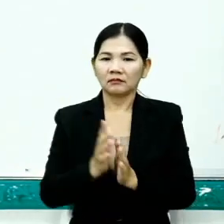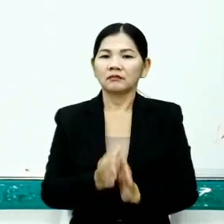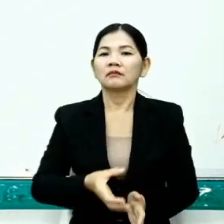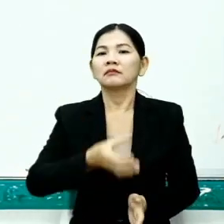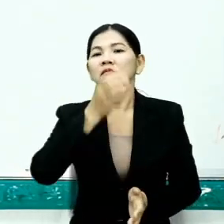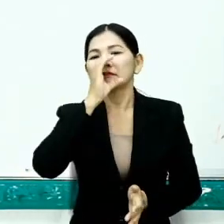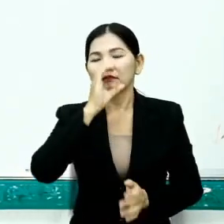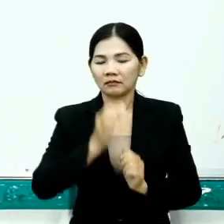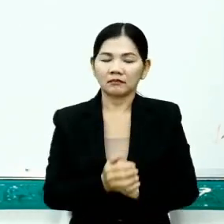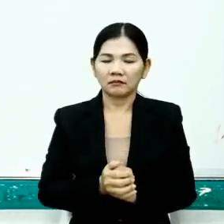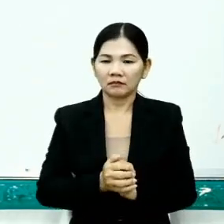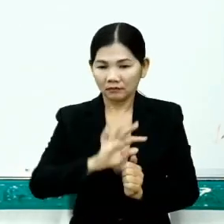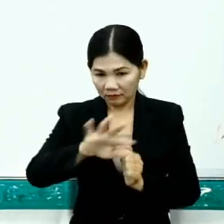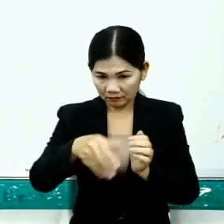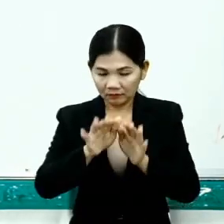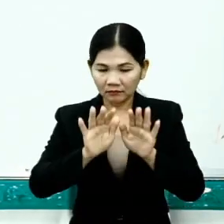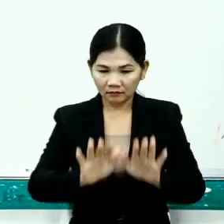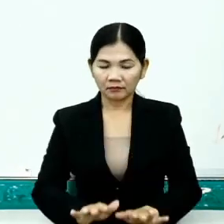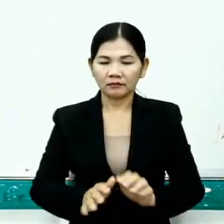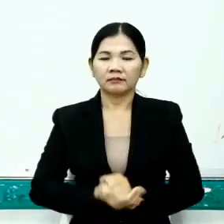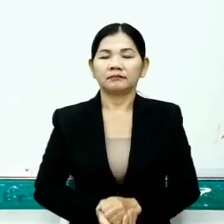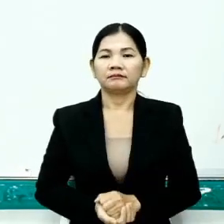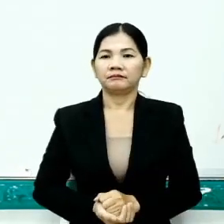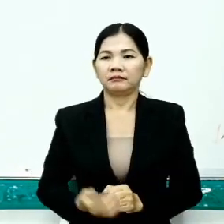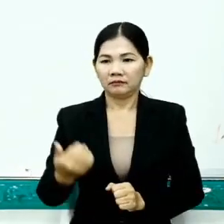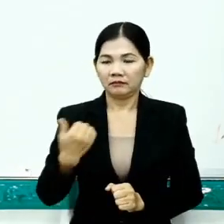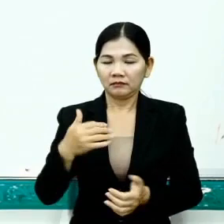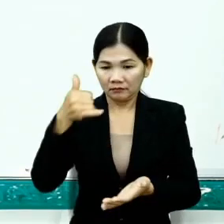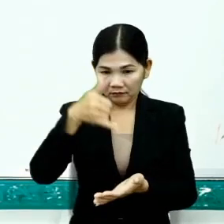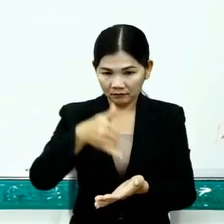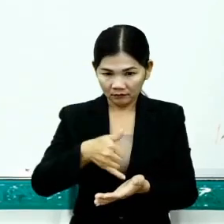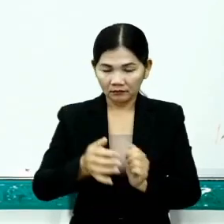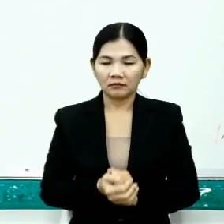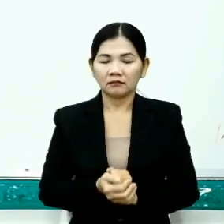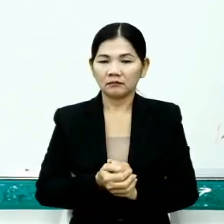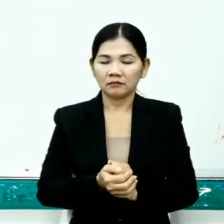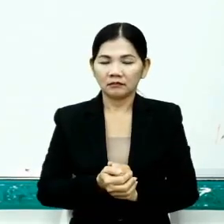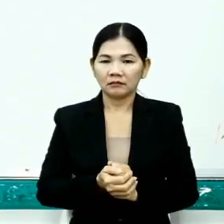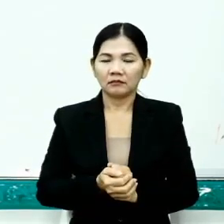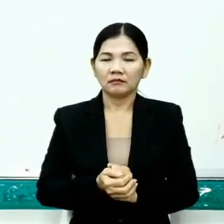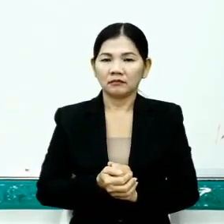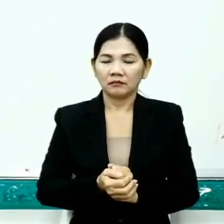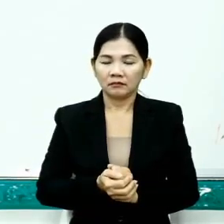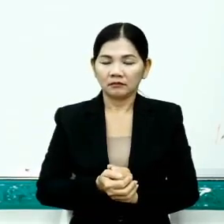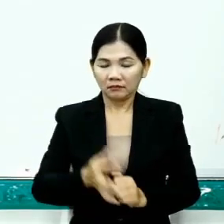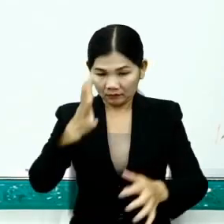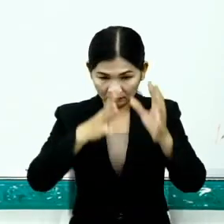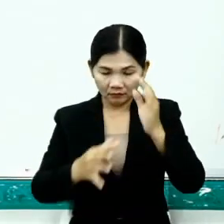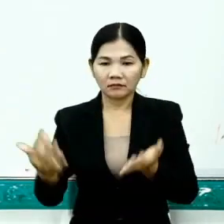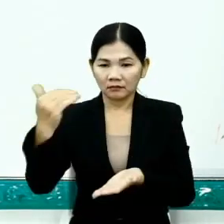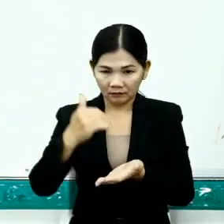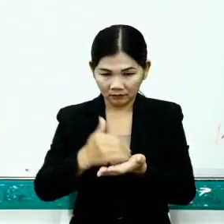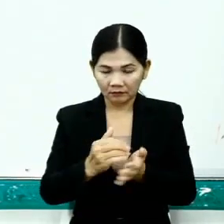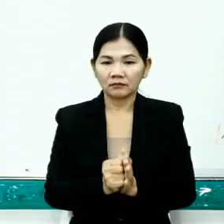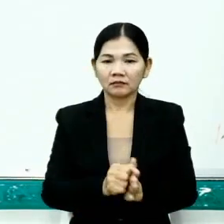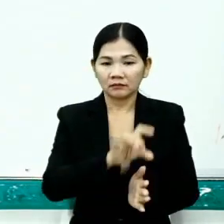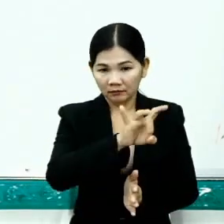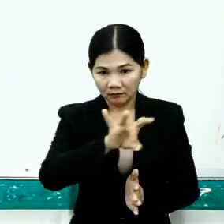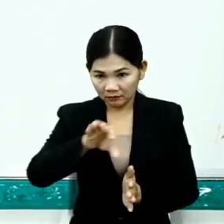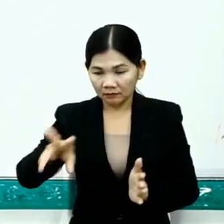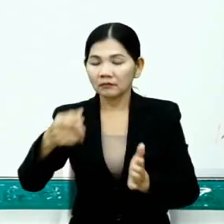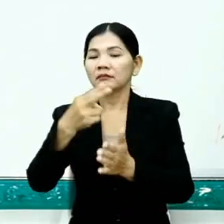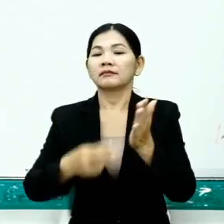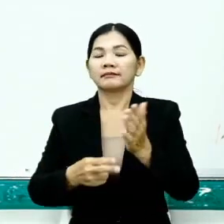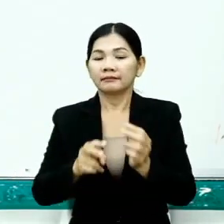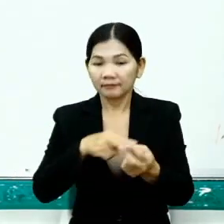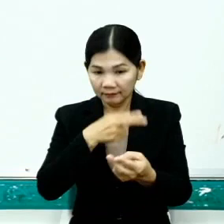phẳng. Chà con cười chó. Giống thay nên nhạc rô riêng. Chà xa lăng vinh phim chì nhạc vầy khá con. Con ạ